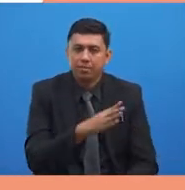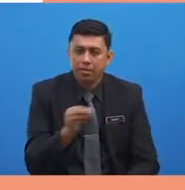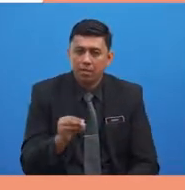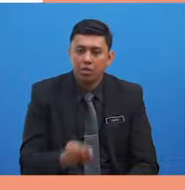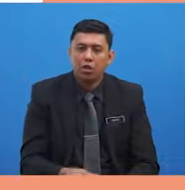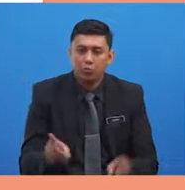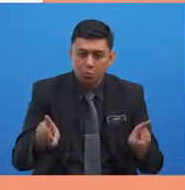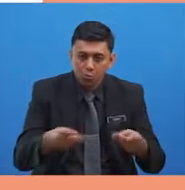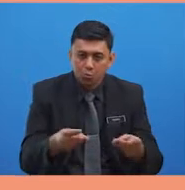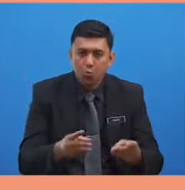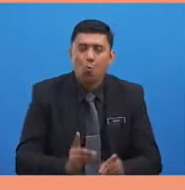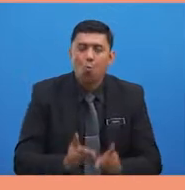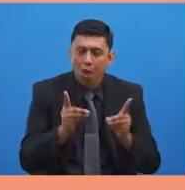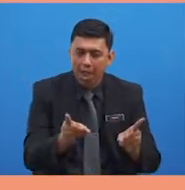while.